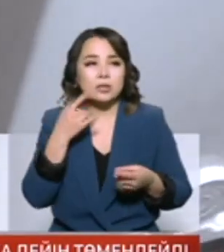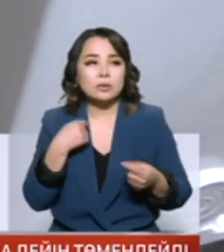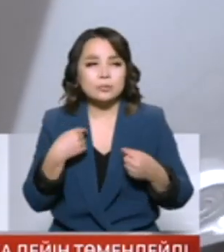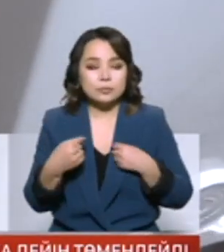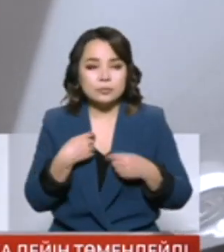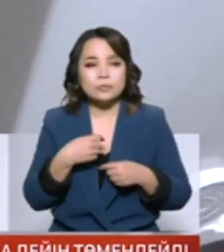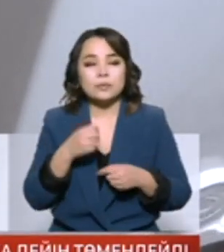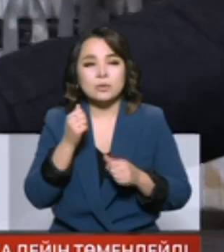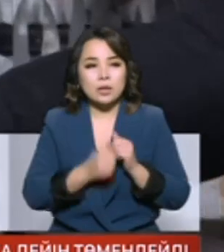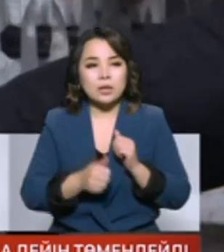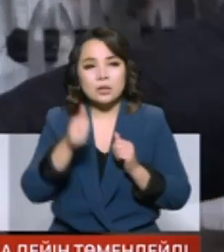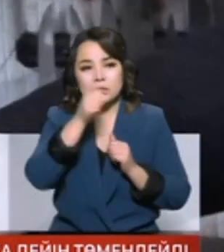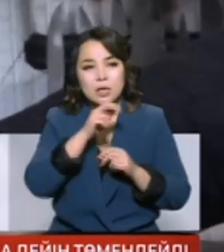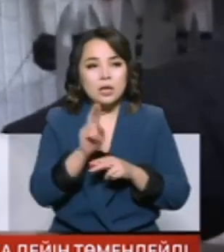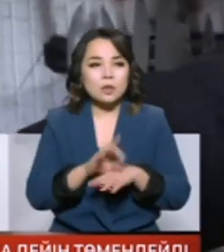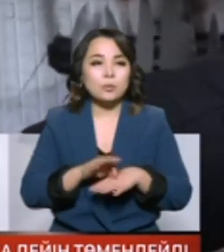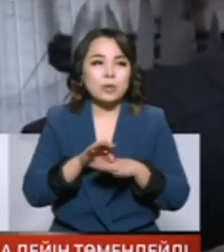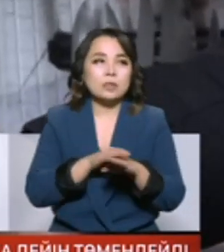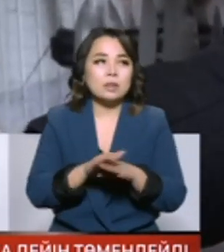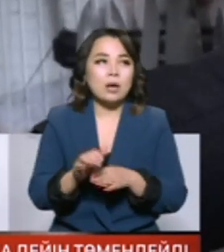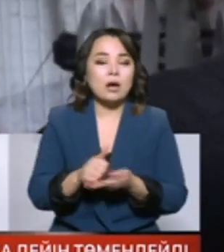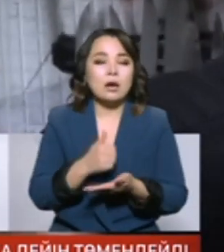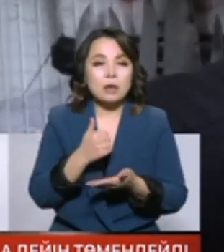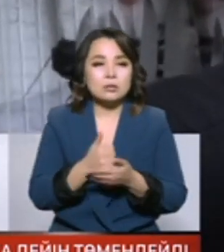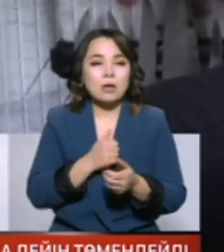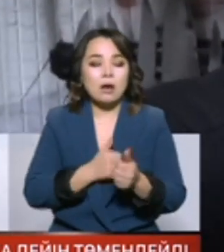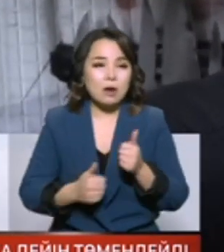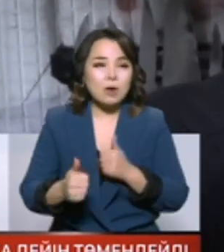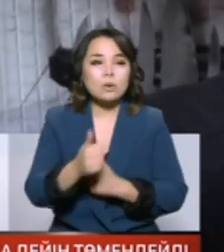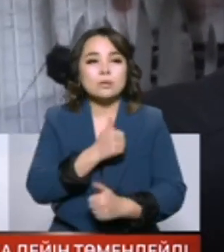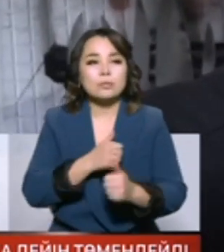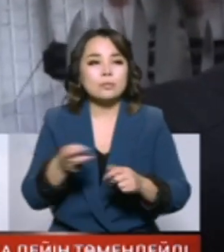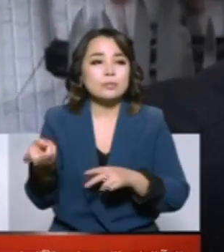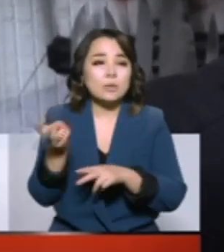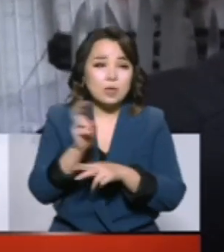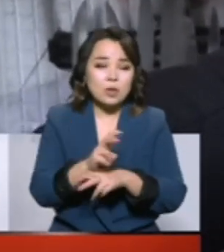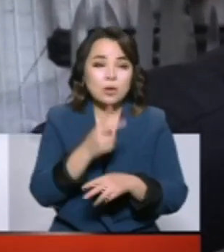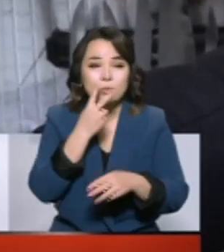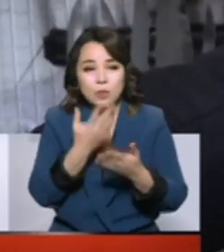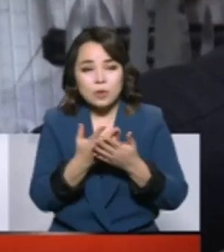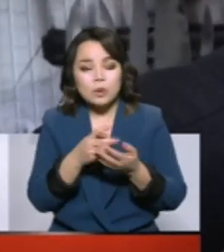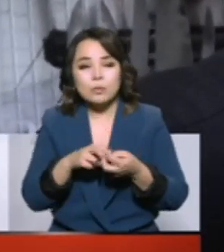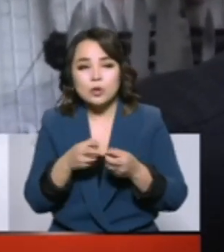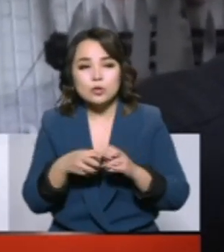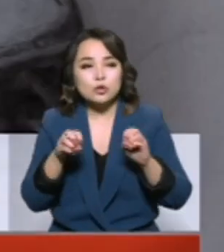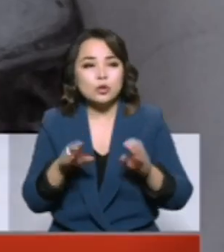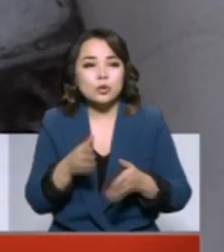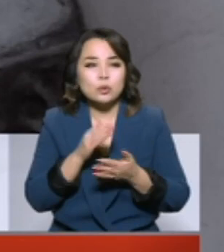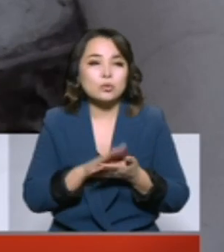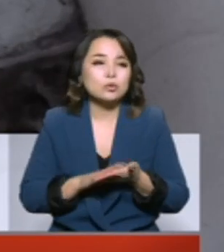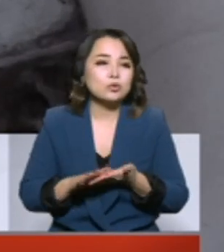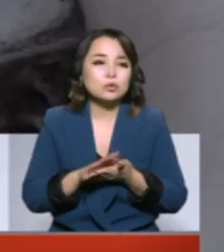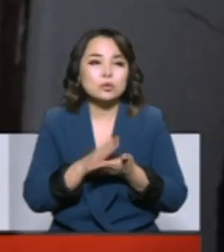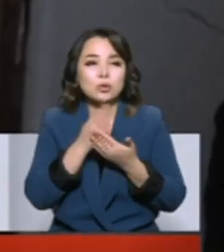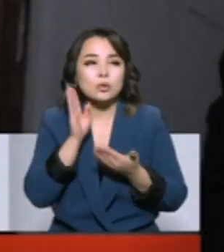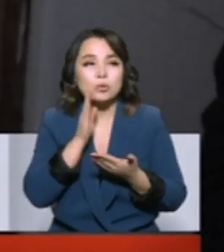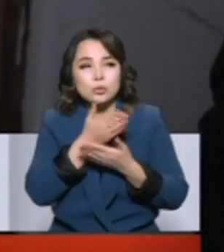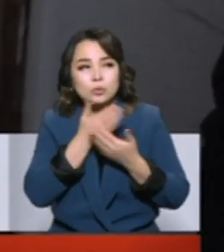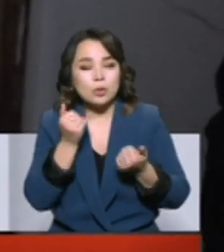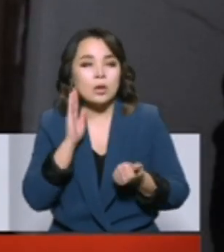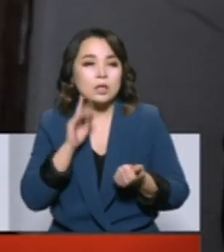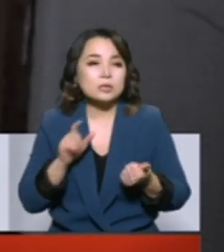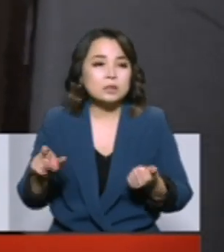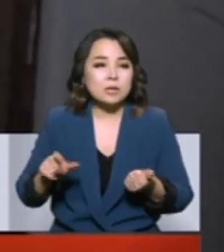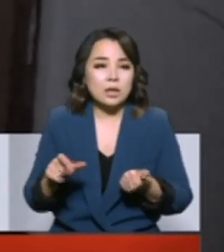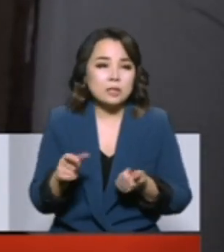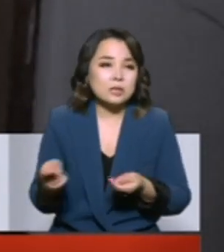Жылдан ремонт жасаймыз дек. Қаншама әкім ауысып жатыр, келіп қарап жатыр, тіпті жоқ оттым, жоқ оттым. Су жоқ, суды жағадан